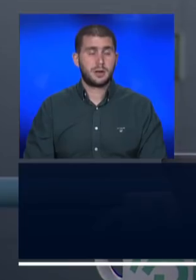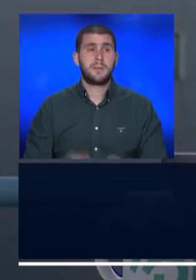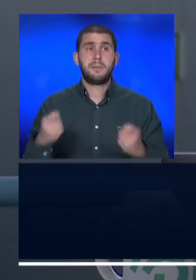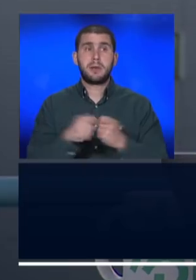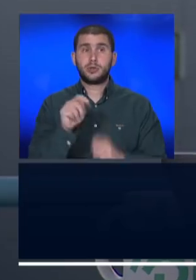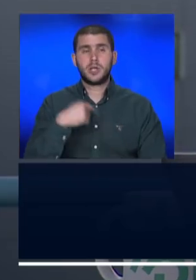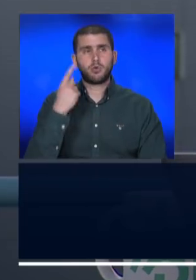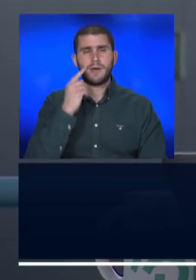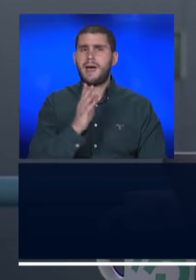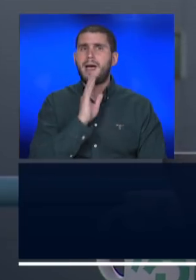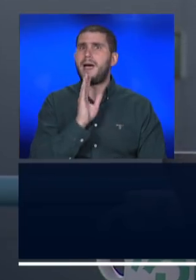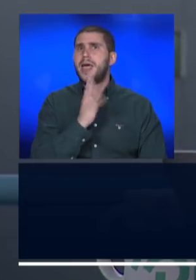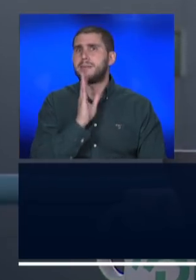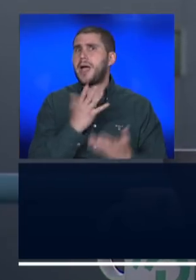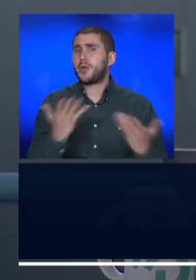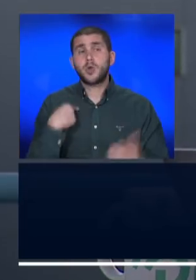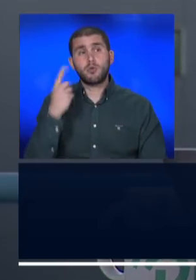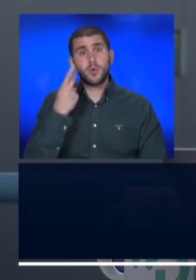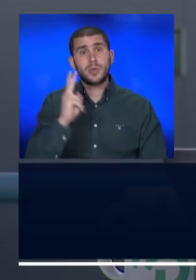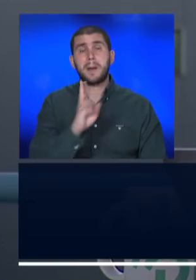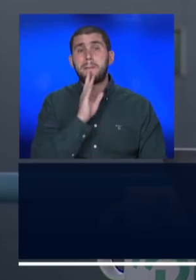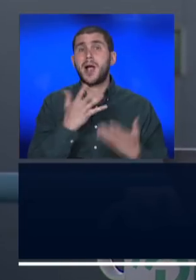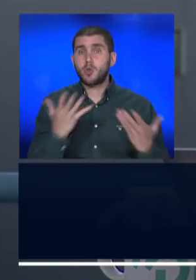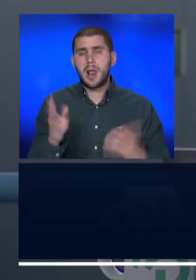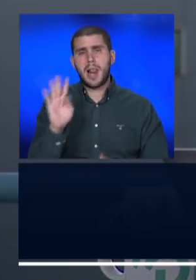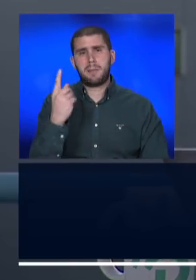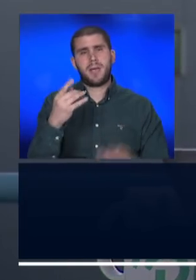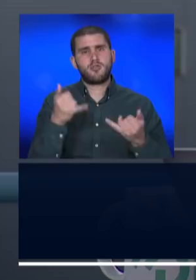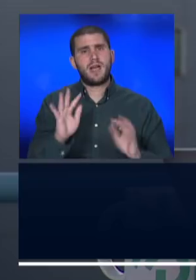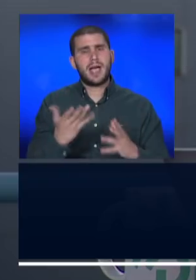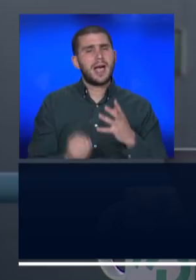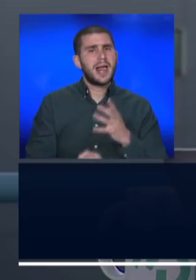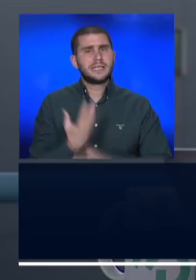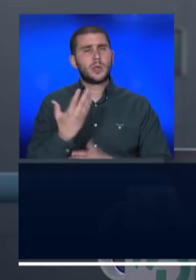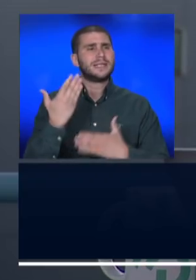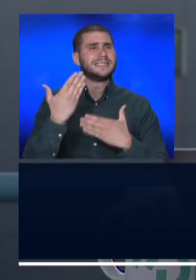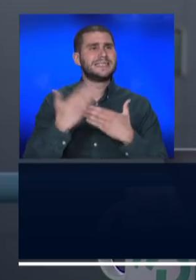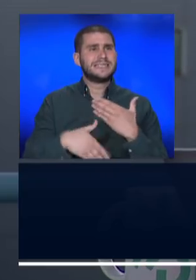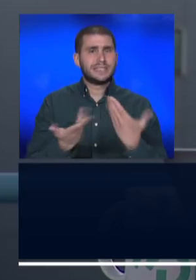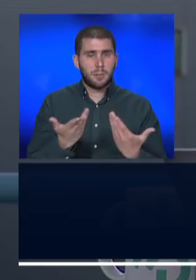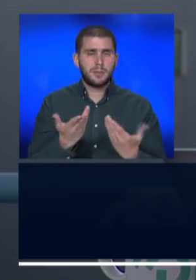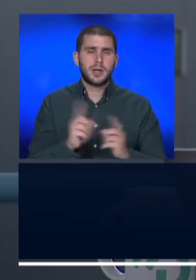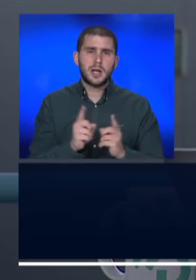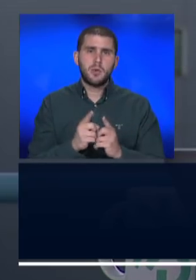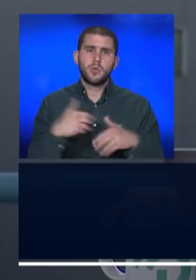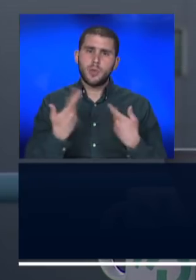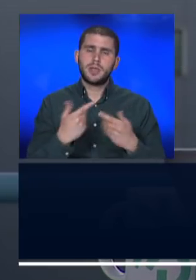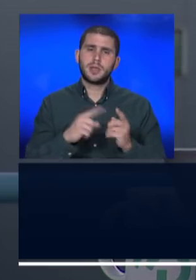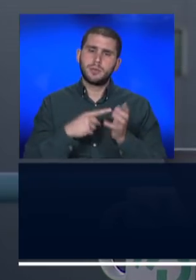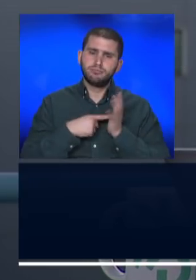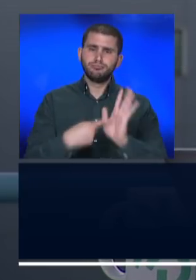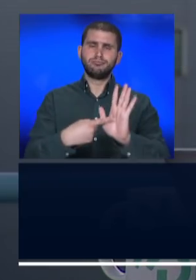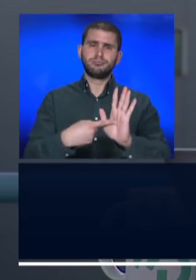גדולה. אני חושב שהבעיה יותר גדולה היא לנתניהו עכשיו, איך הוא מייצר סיום שמספק תמונת ניצחון לציבור הישראלי,